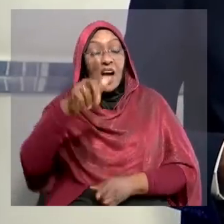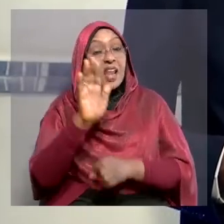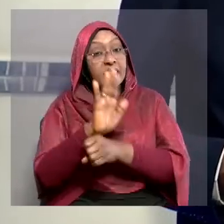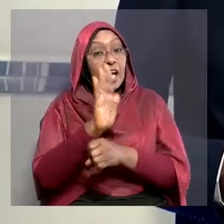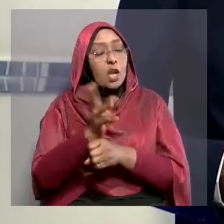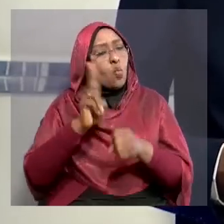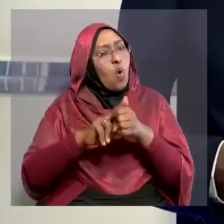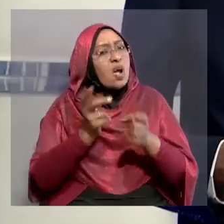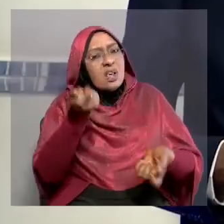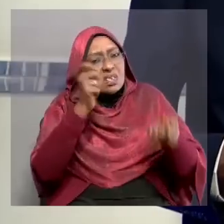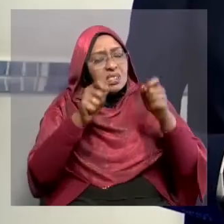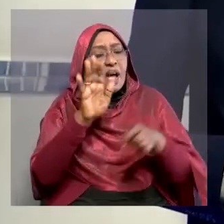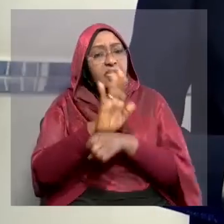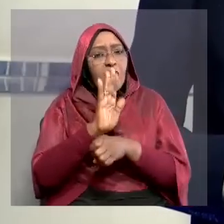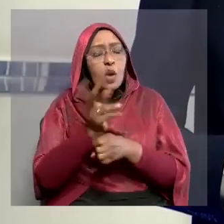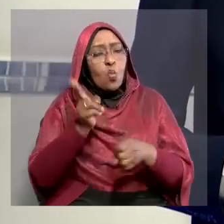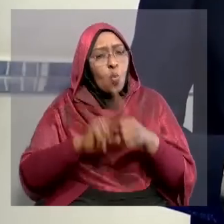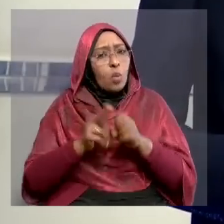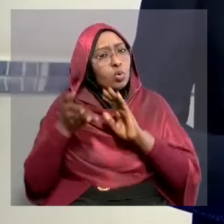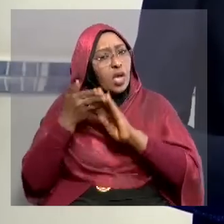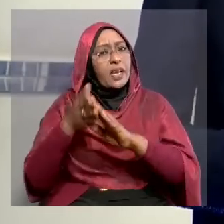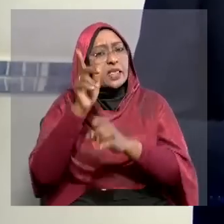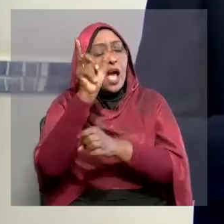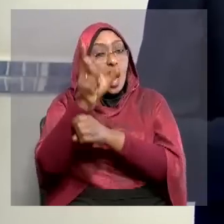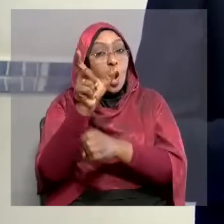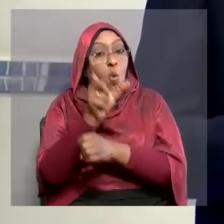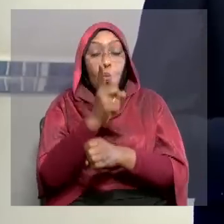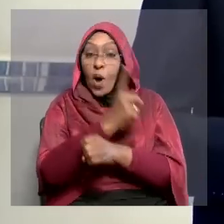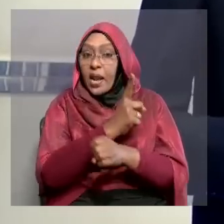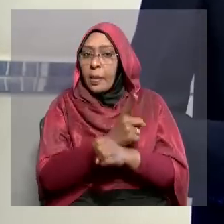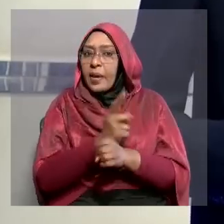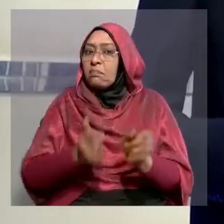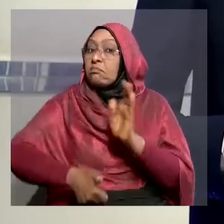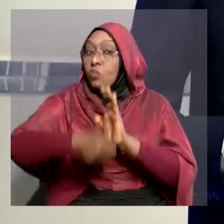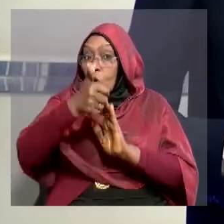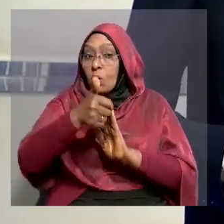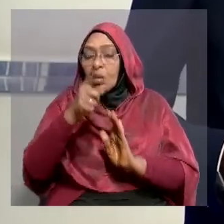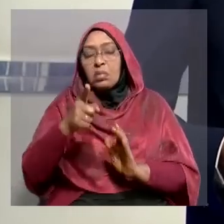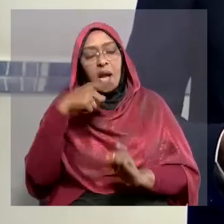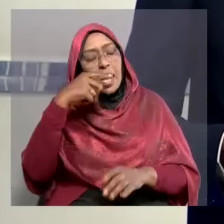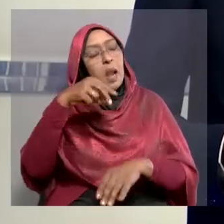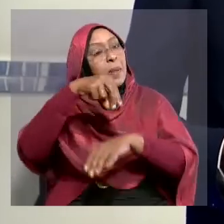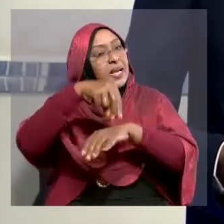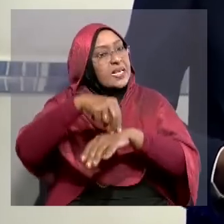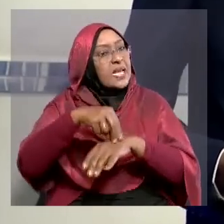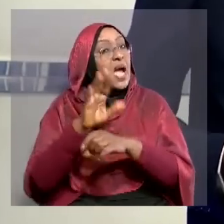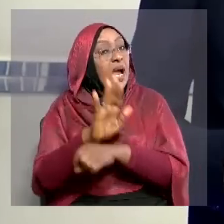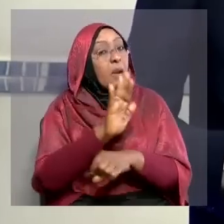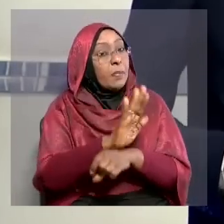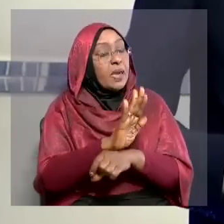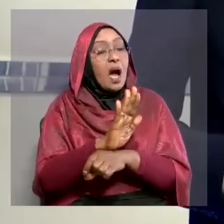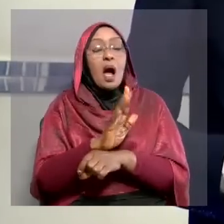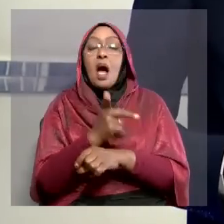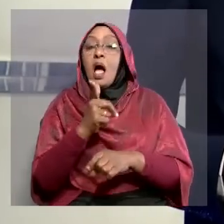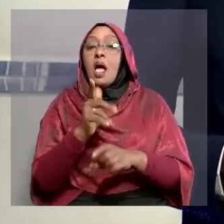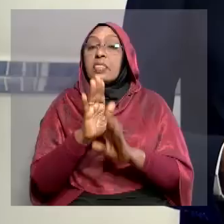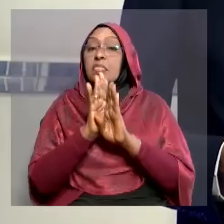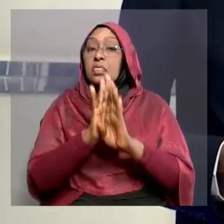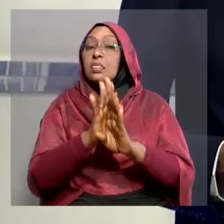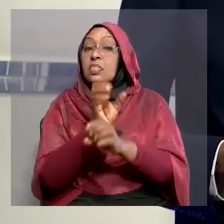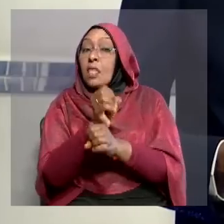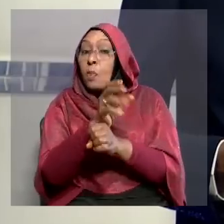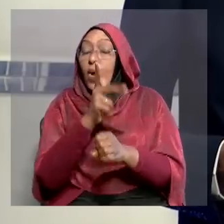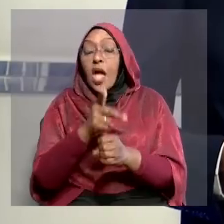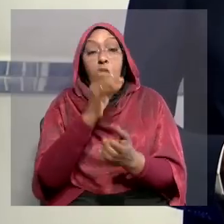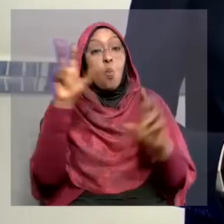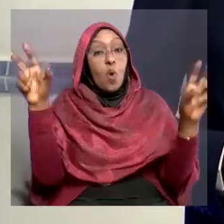وإصلاحه وتحسين وضع المعلمين باعتباره ركيزة علمية تعليمية تربوية، فإن المؤسسات